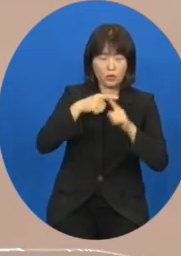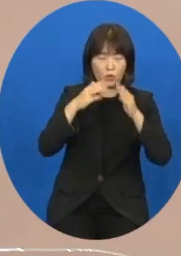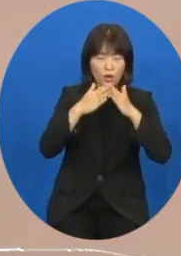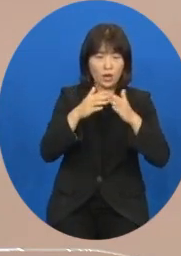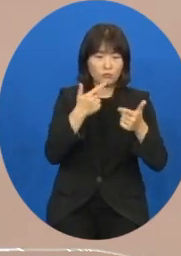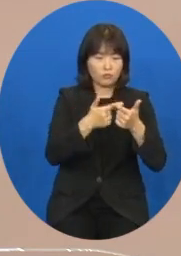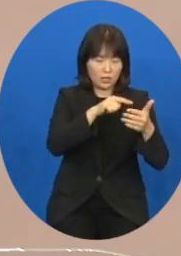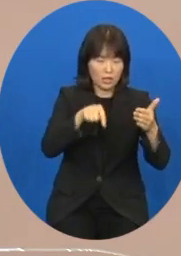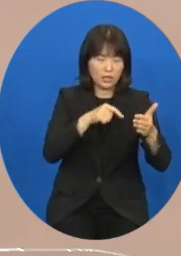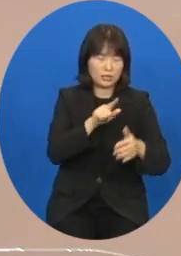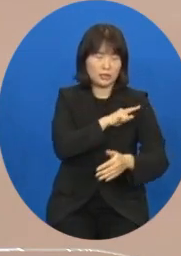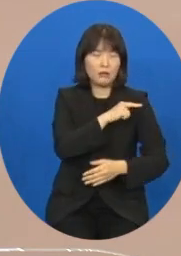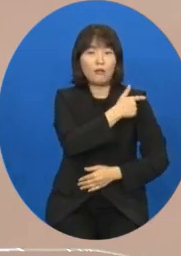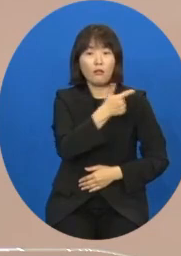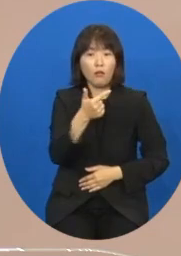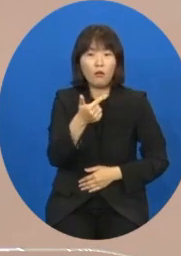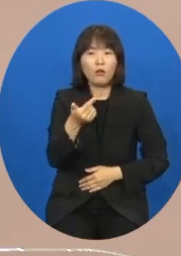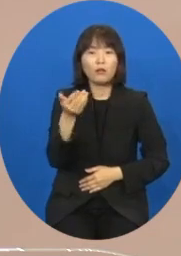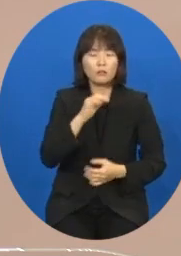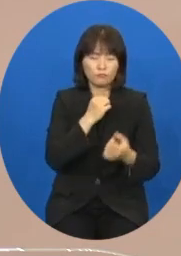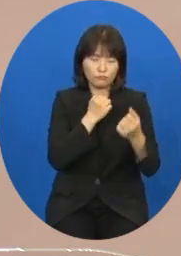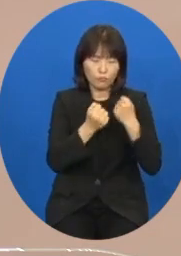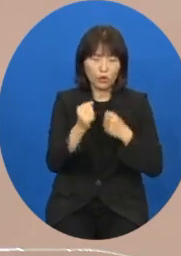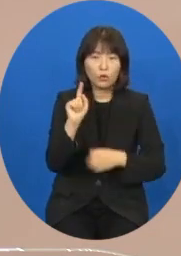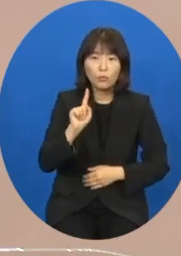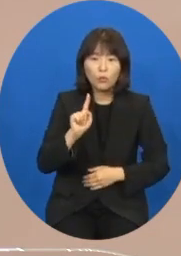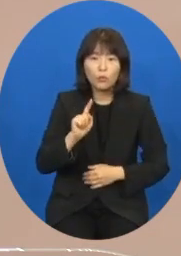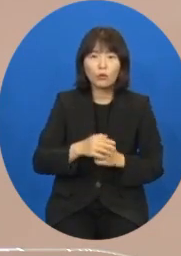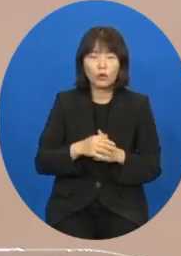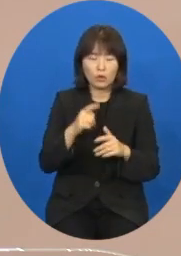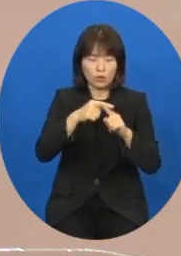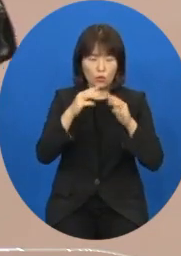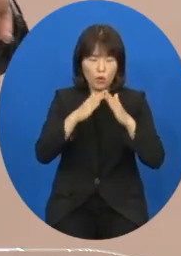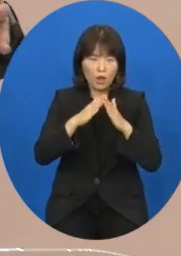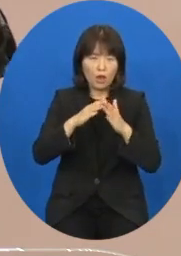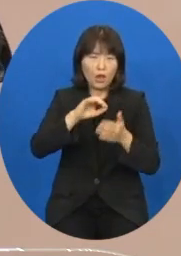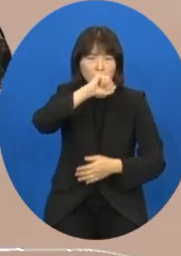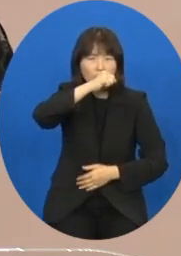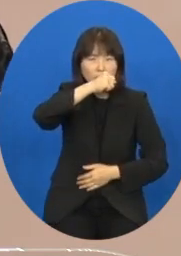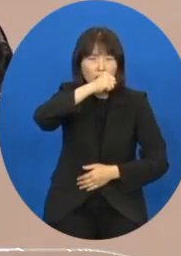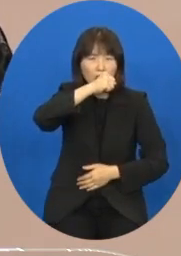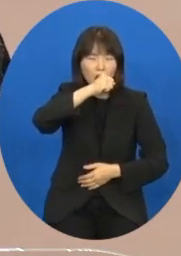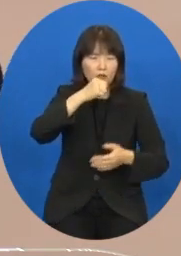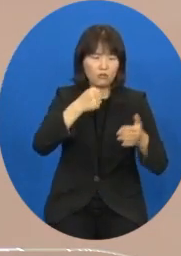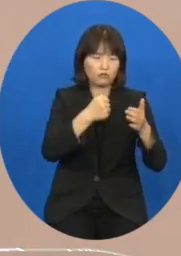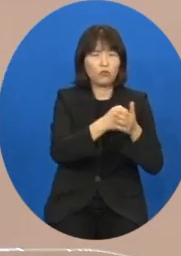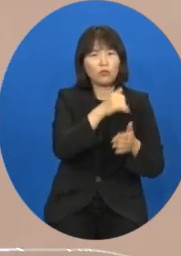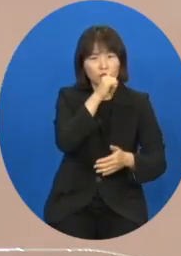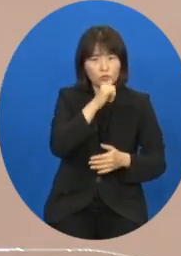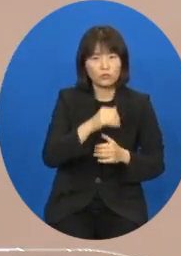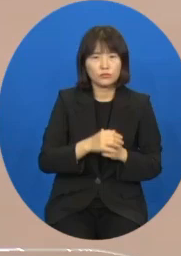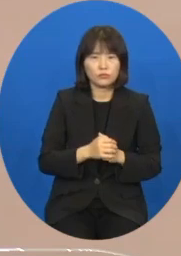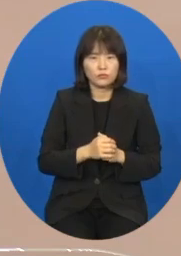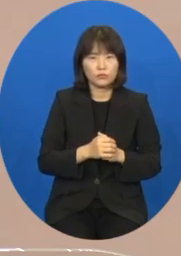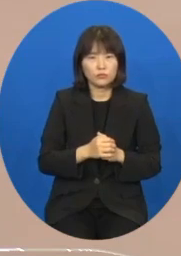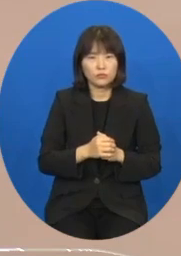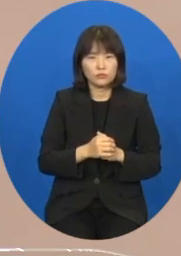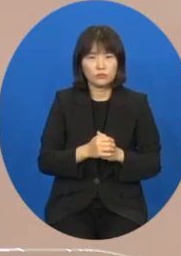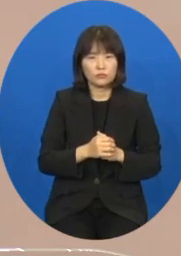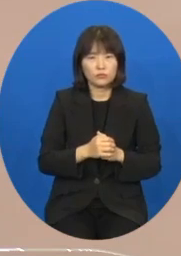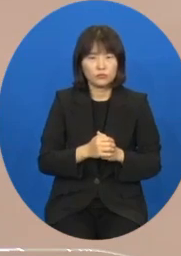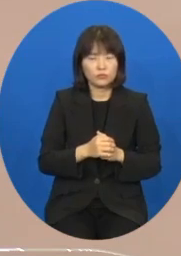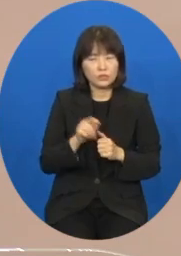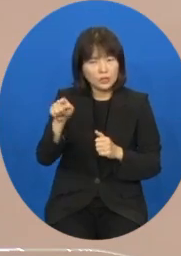교회였는데 그럼에도 불구하고 교회 살림은 예산이 다 있는 건데 우리가 그